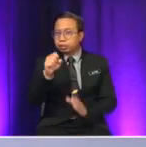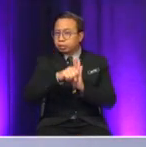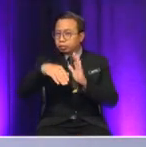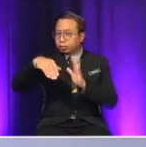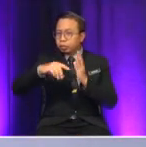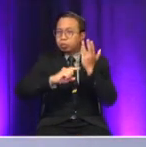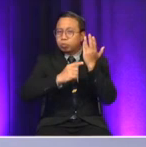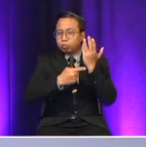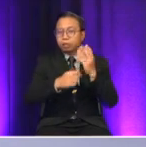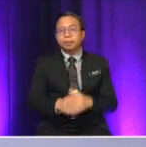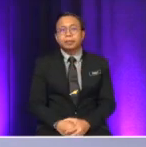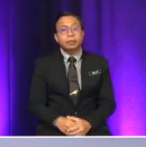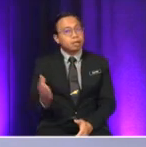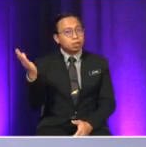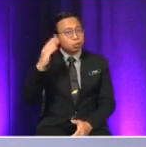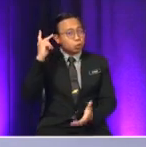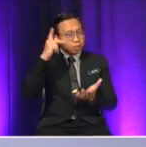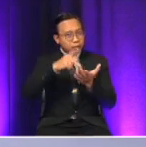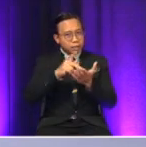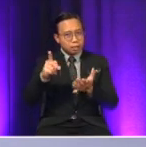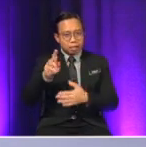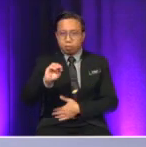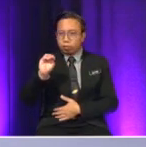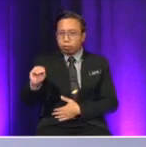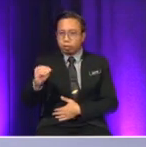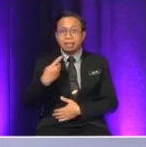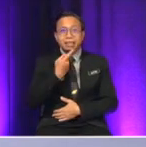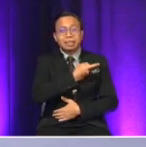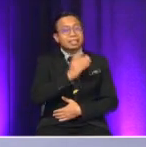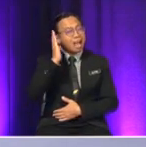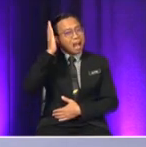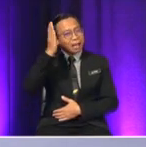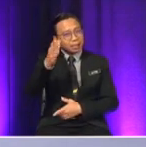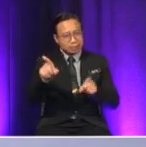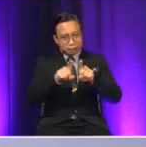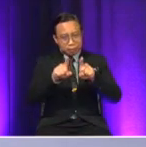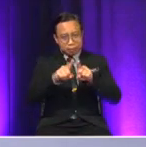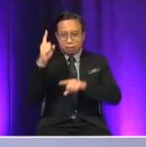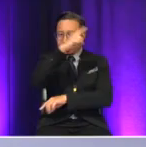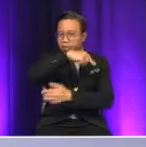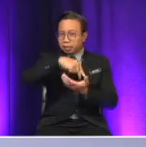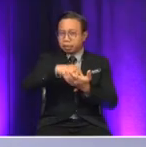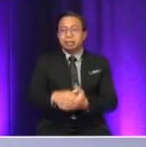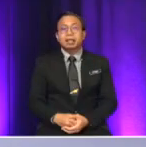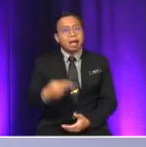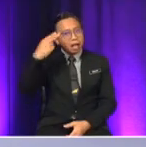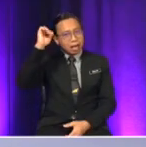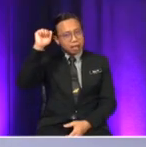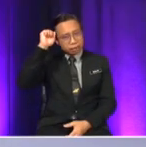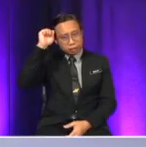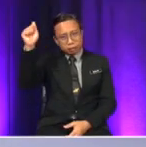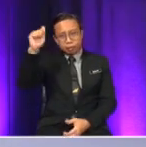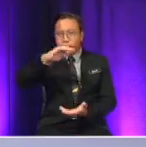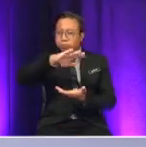mulakan dengan lebih lanjut, jom kita perkenalkan juga murid-murid kita yang akan bersama-sama dengan kita pada hari ini. Hai, assalamualaikum semua.